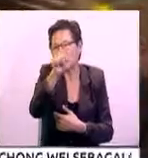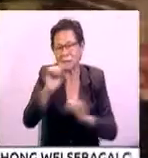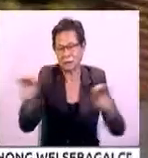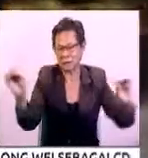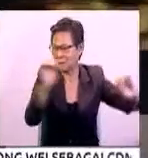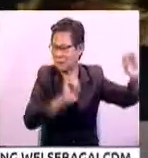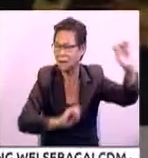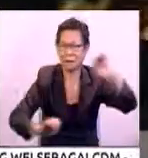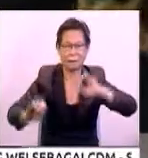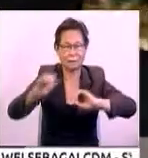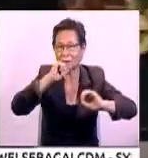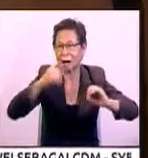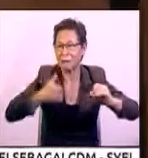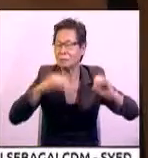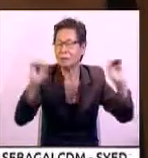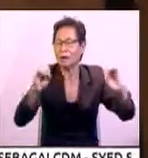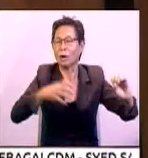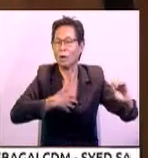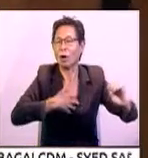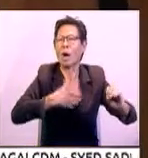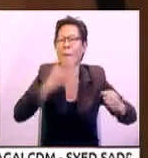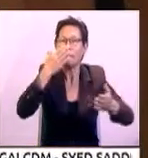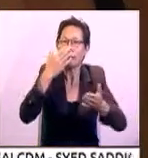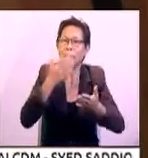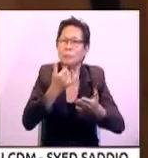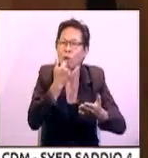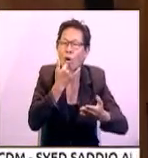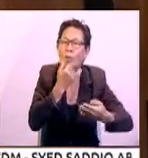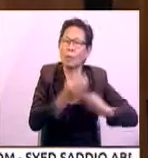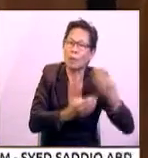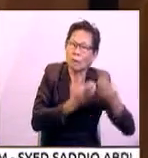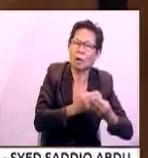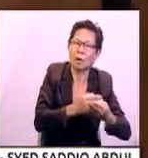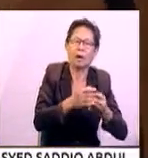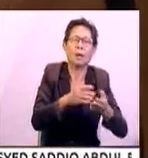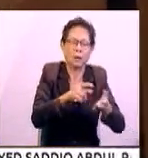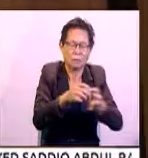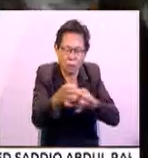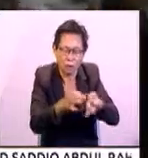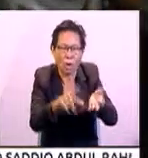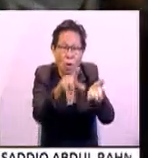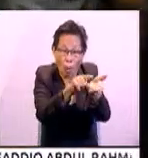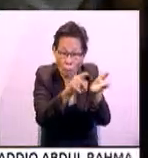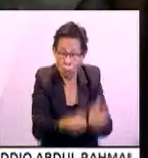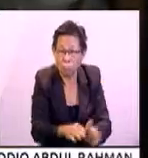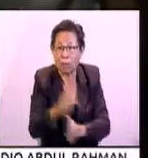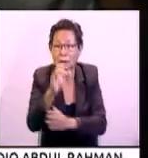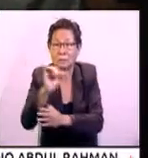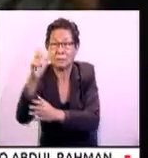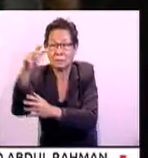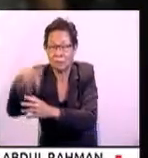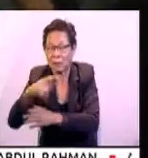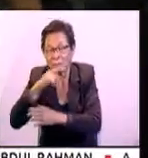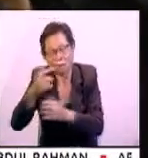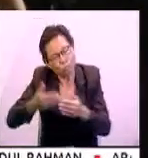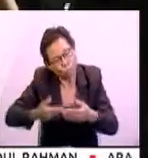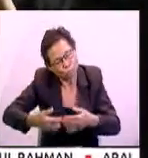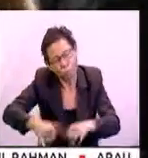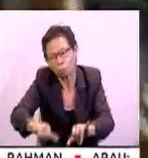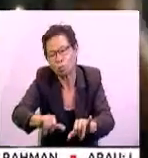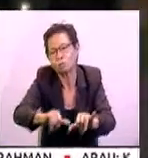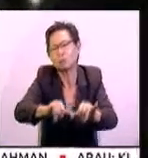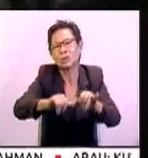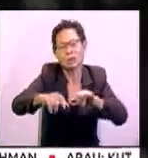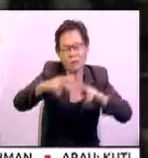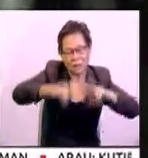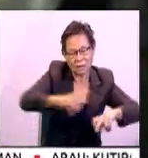ketiadaan sebarang aduan salah laku dalam keterangan wartawan itu menyebabkan SIAP tidak meneruskan siasatan dan